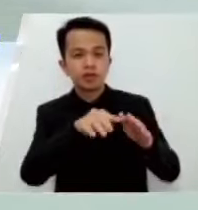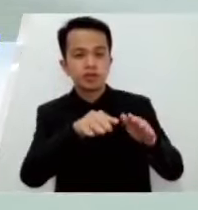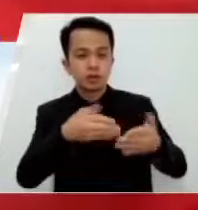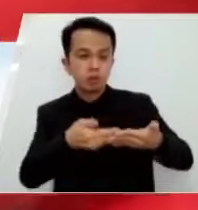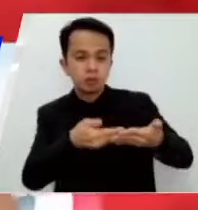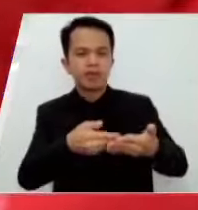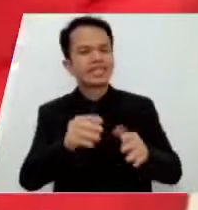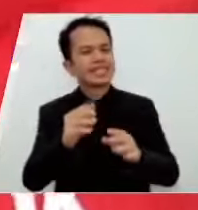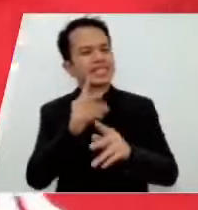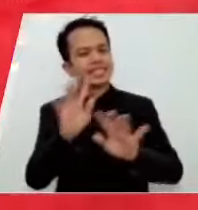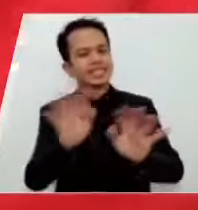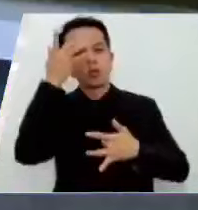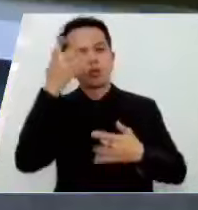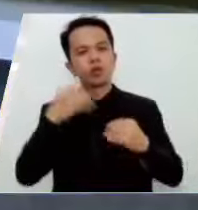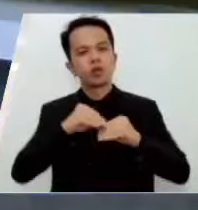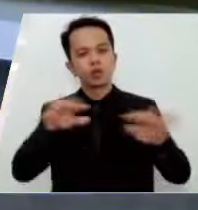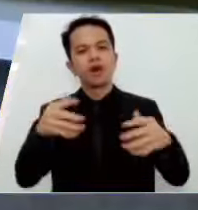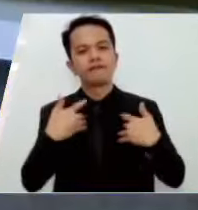sa pertussis.